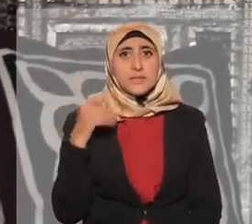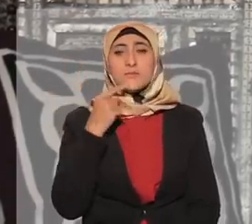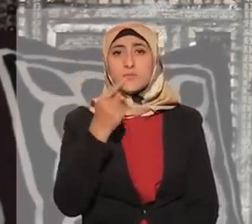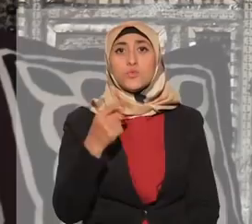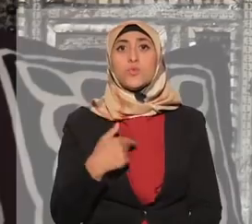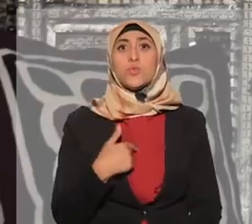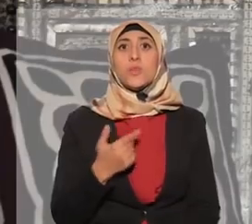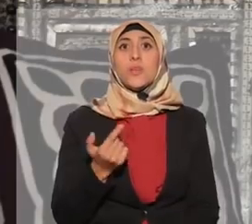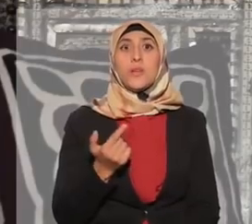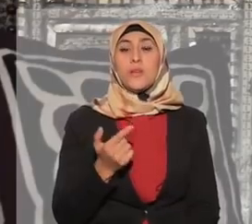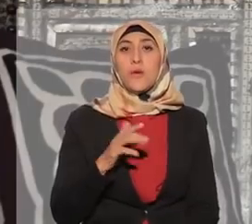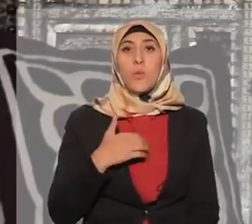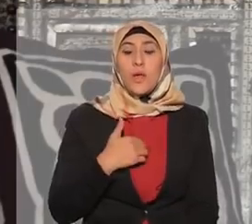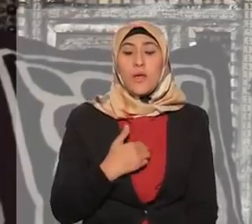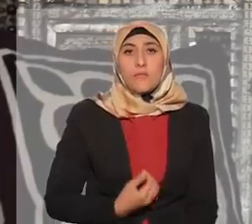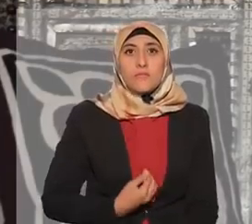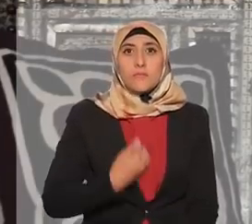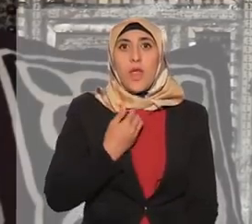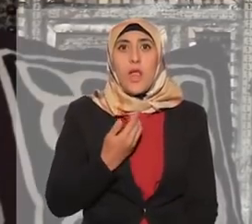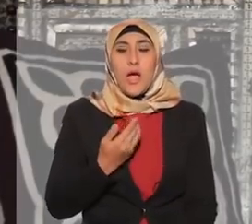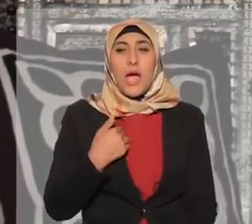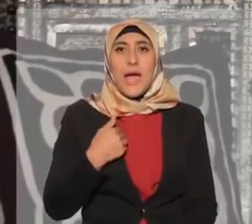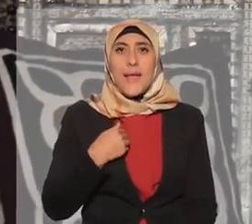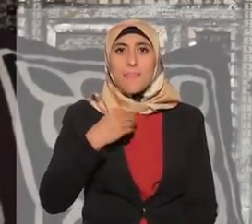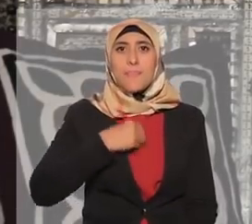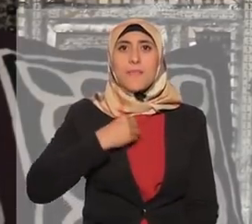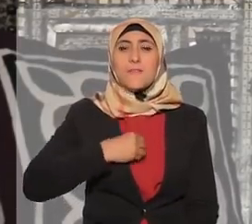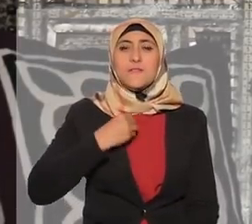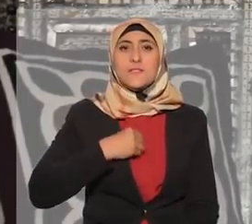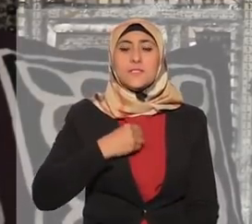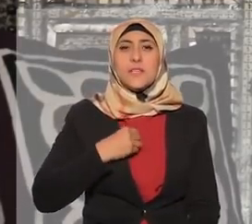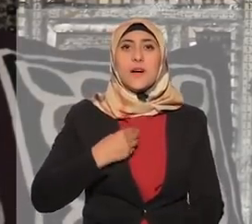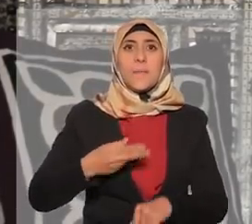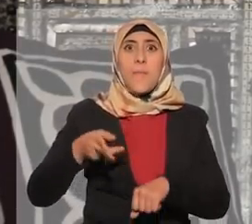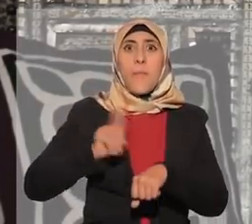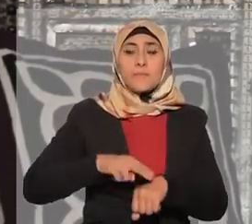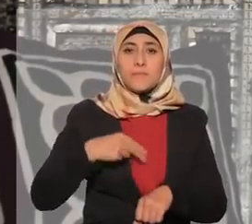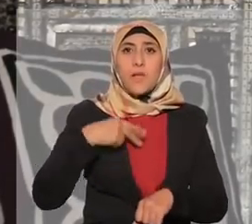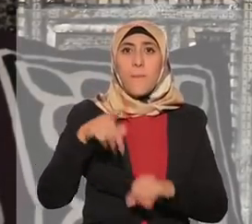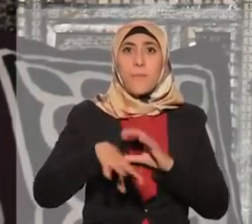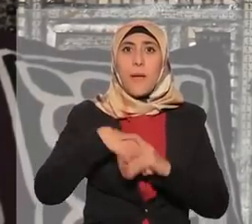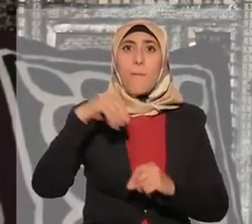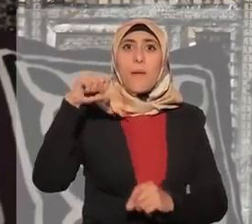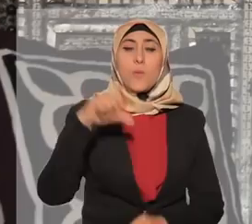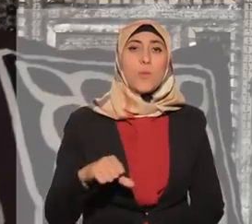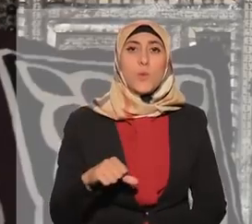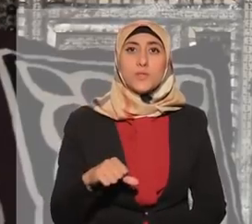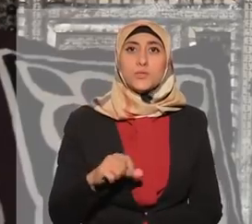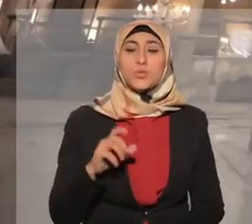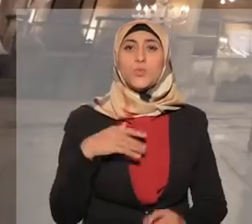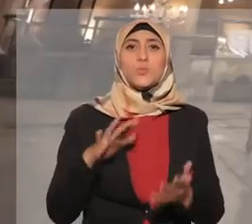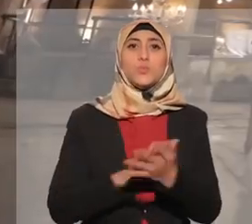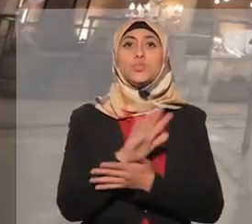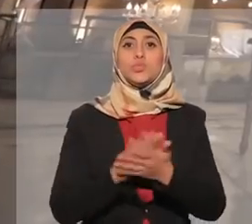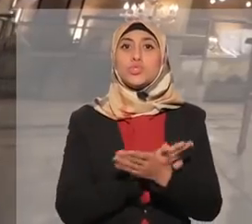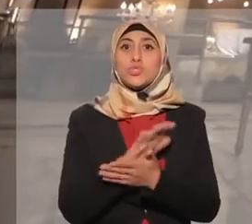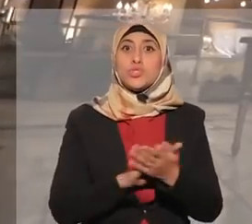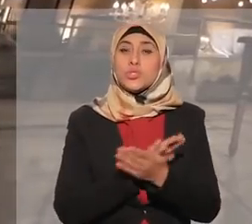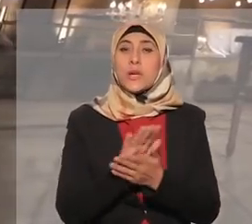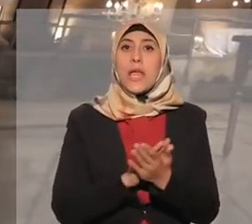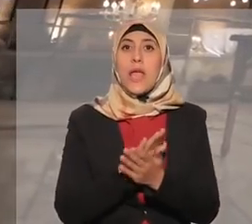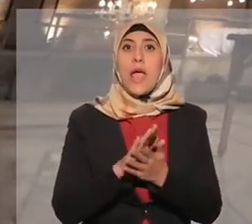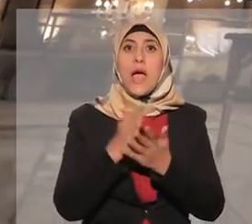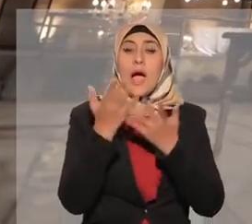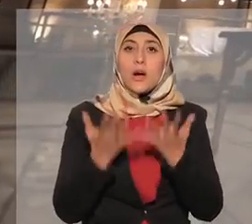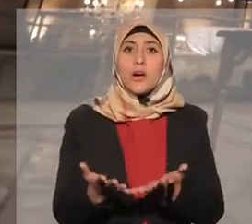المفهوم، وتطرقنا إلى أن النفس الأمارة بالسوء هي المشكلة في مسألة الرضا، هي